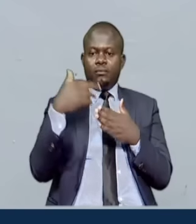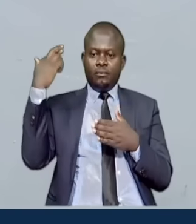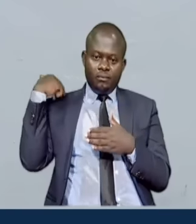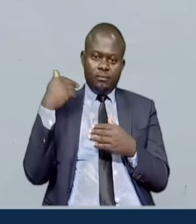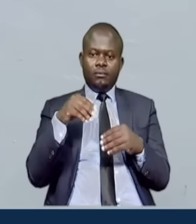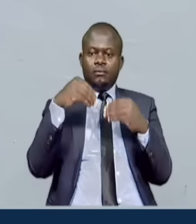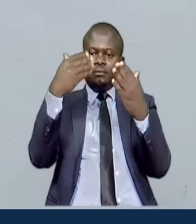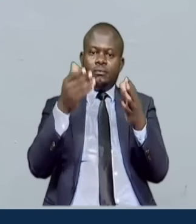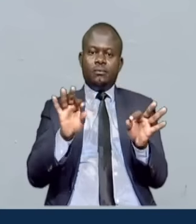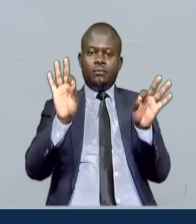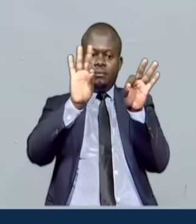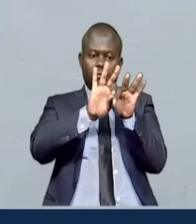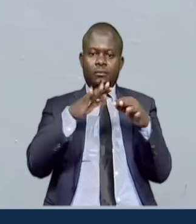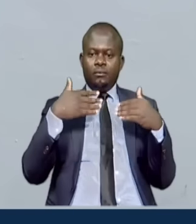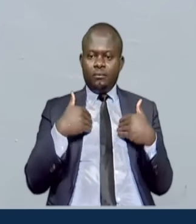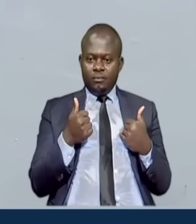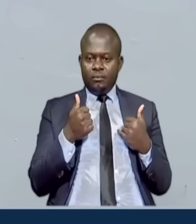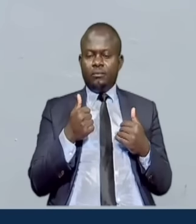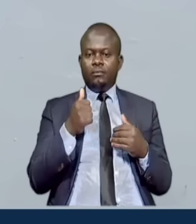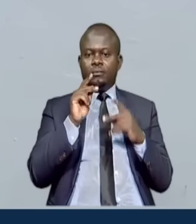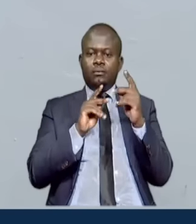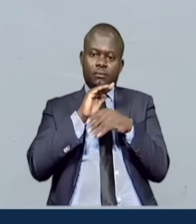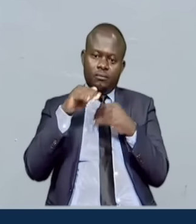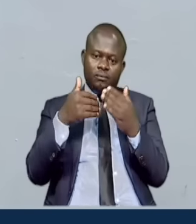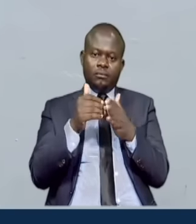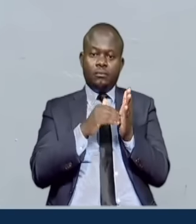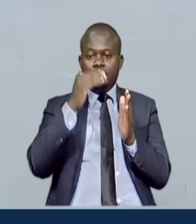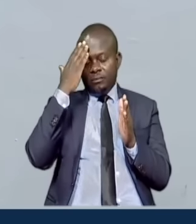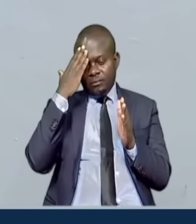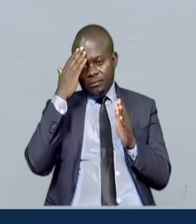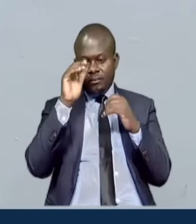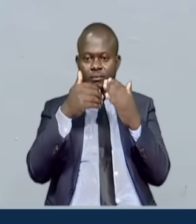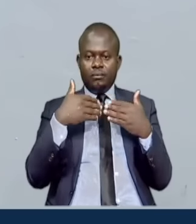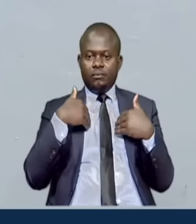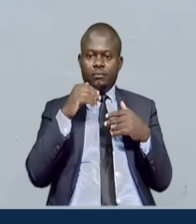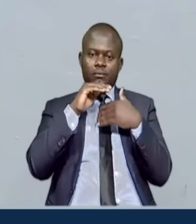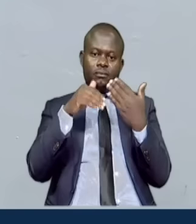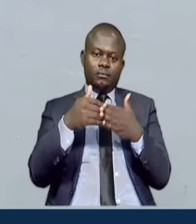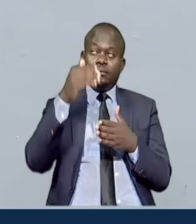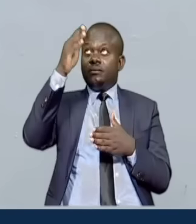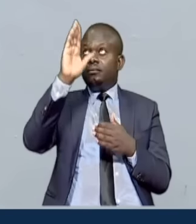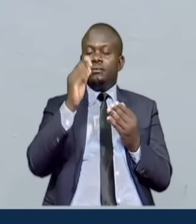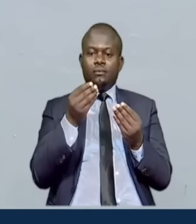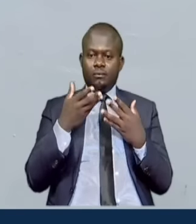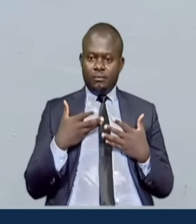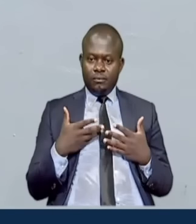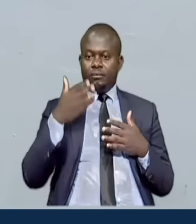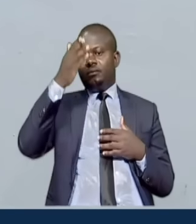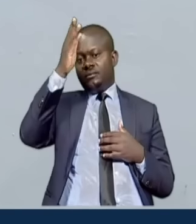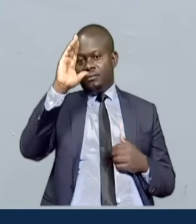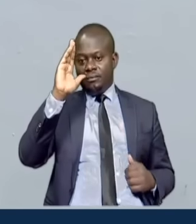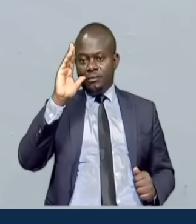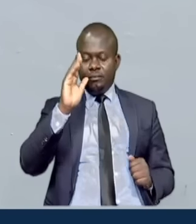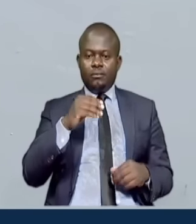guha agaciro ubuzima bwa muntu. Tuzi ko ubuzima bwa muntu ni Imana ibuduha, Imana